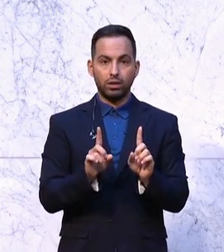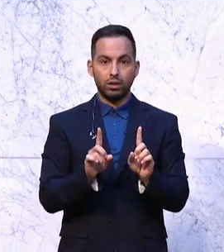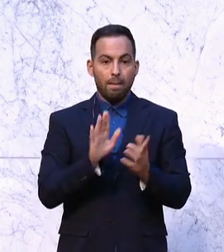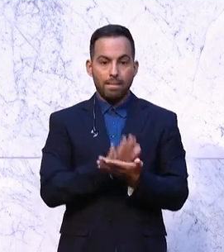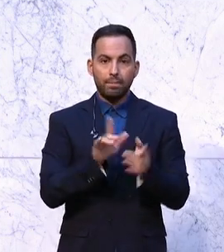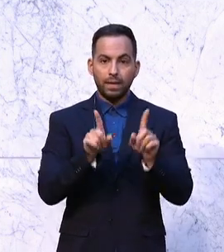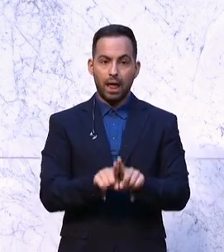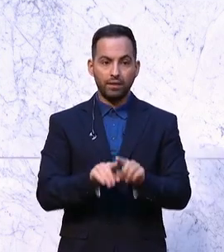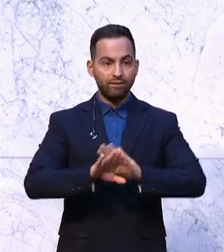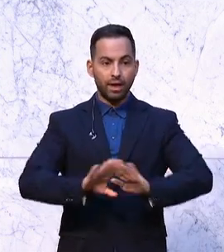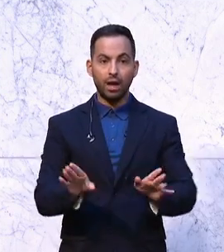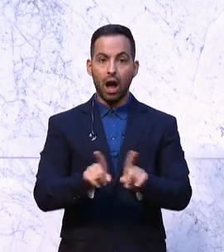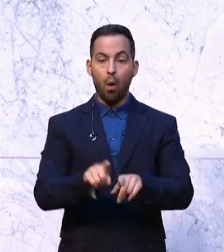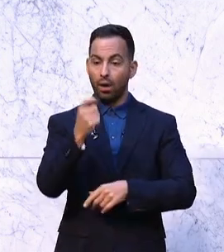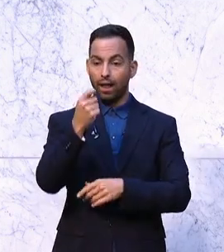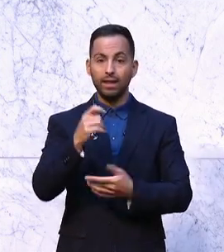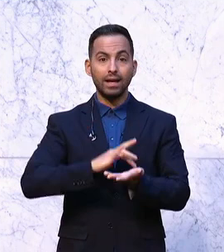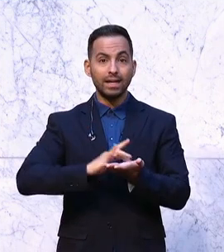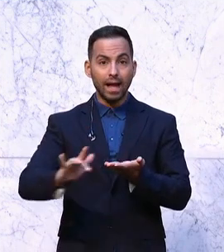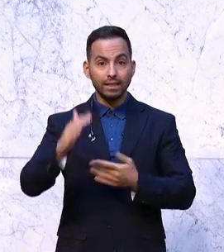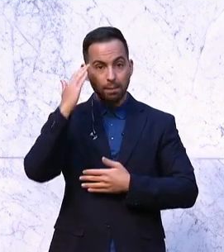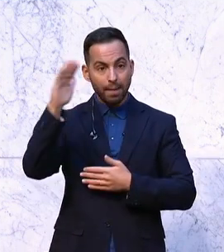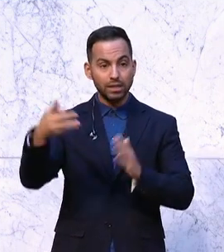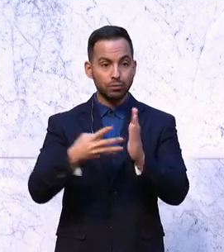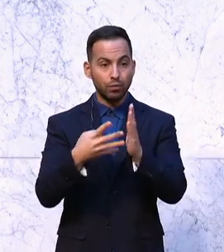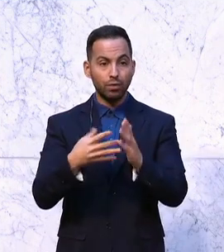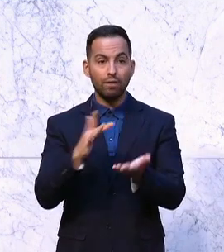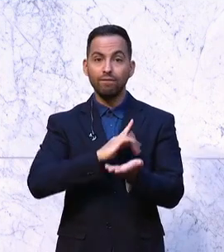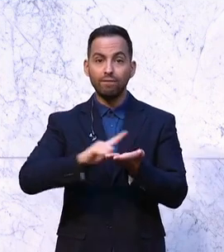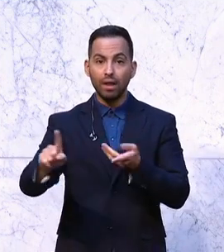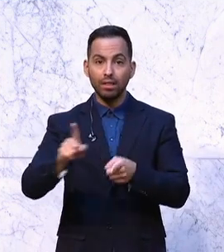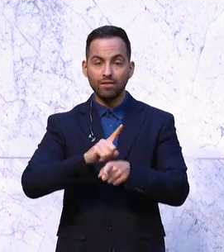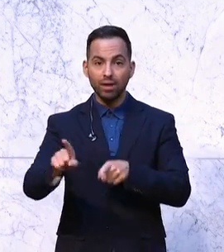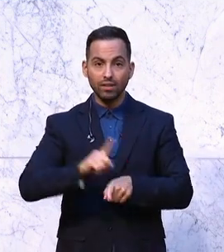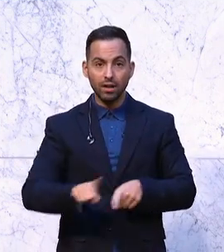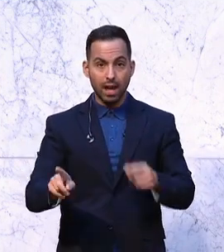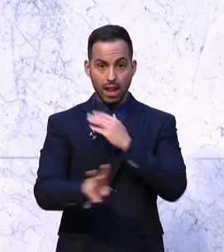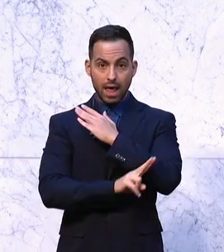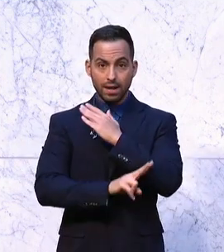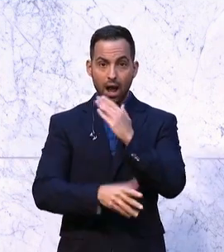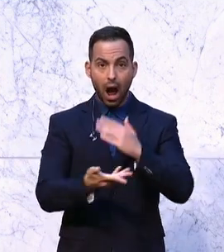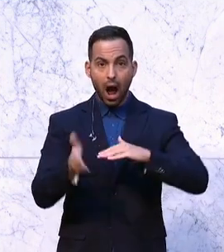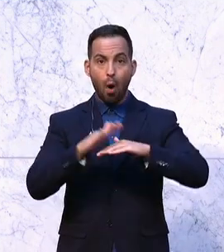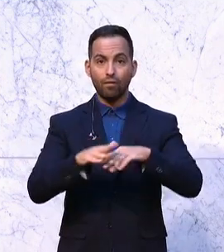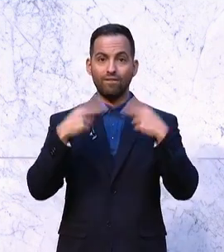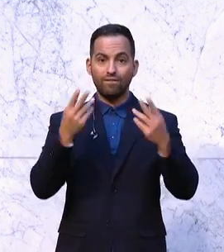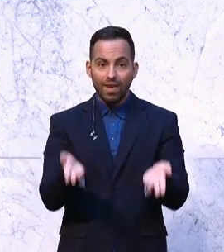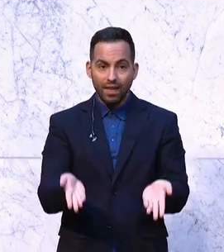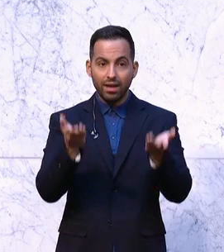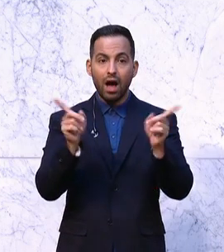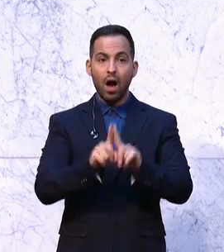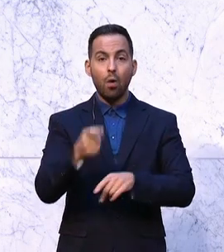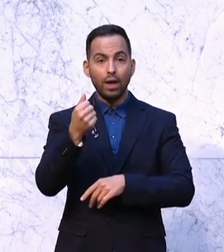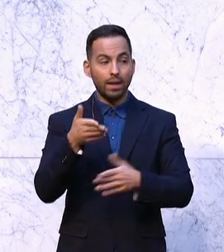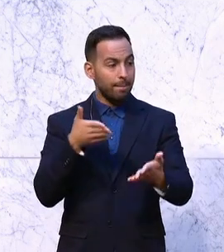Es fehlt auch das Geld für kostenlose Meisterprüfungen, für ein Update in der Lehre. Es fehlt das Geld auch wirklich